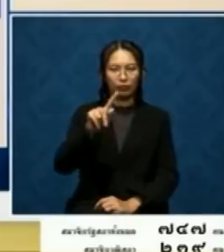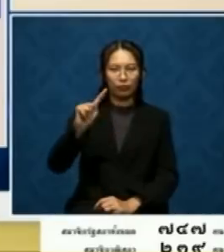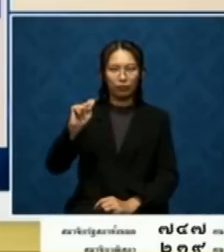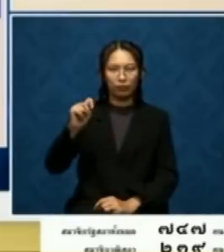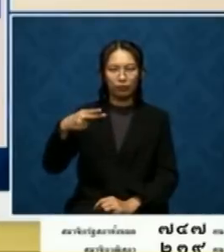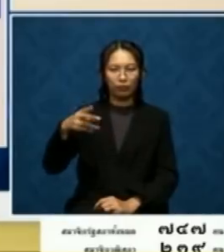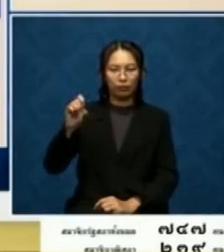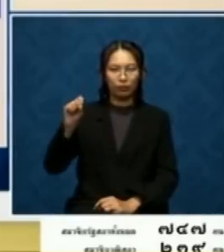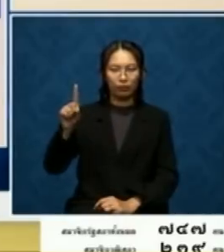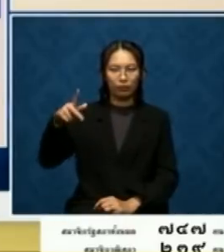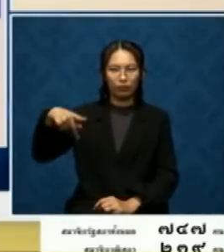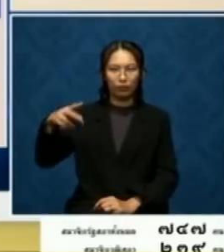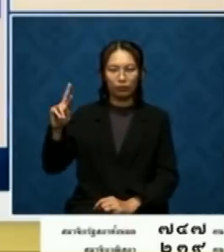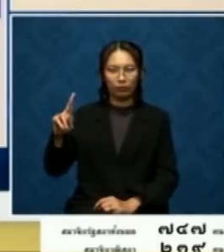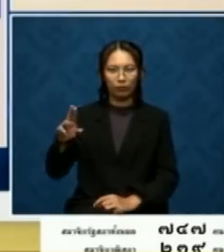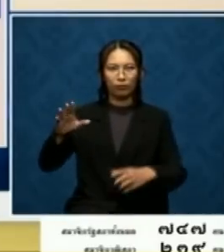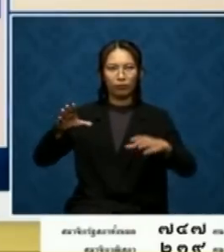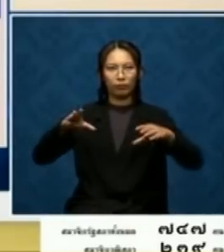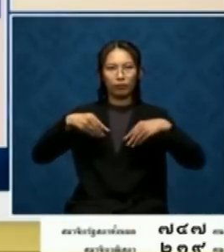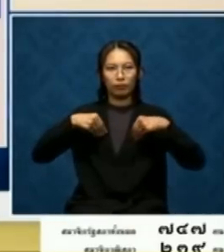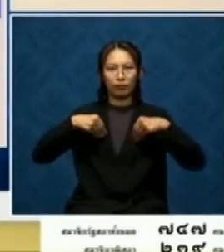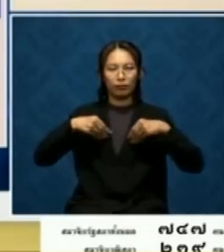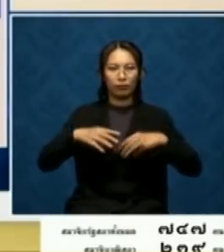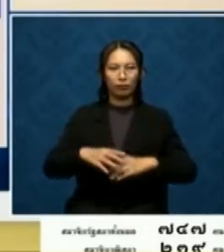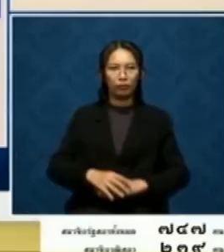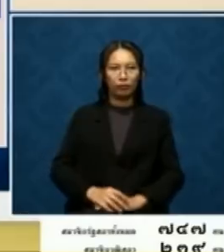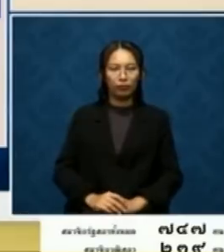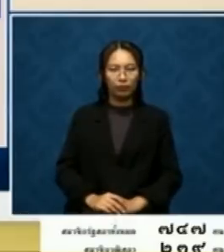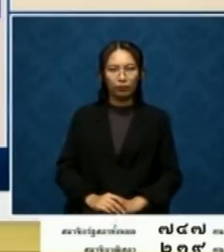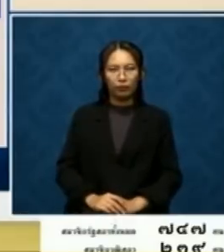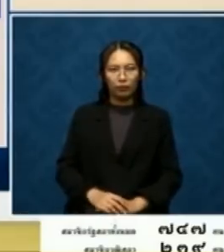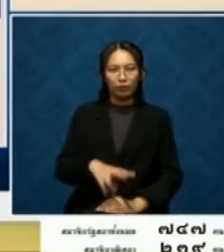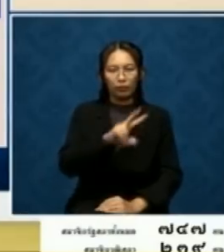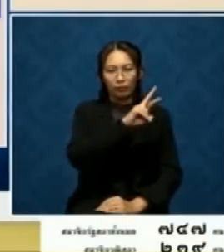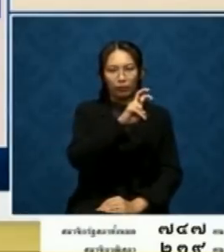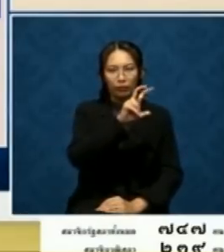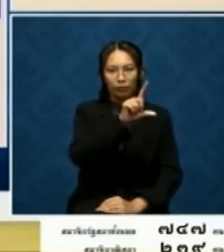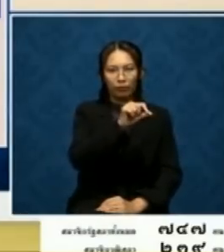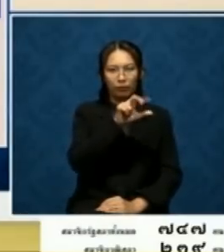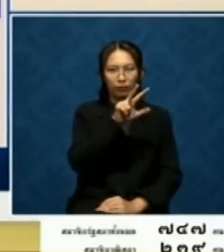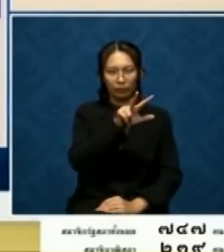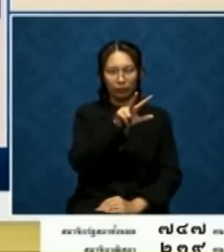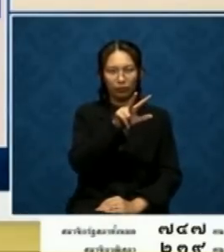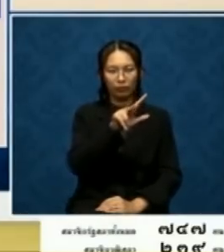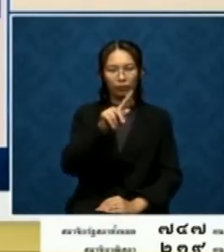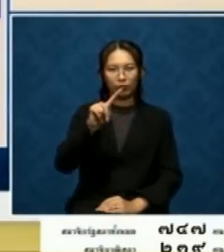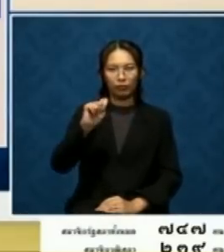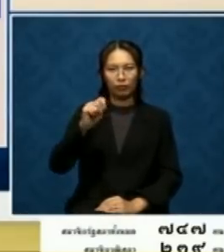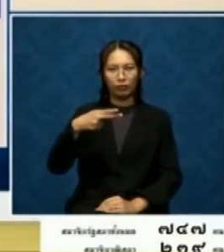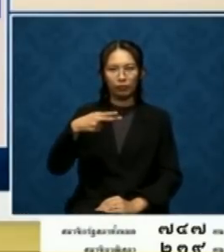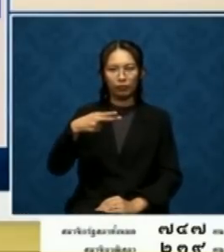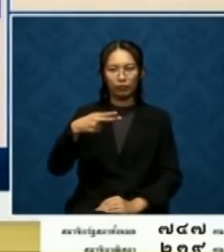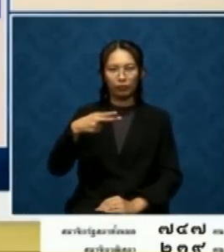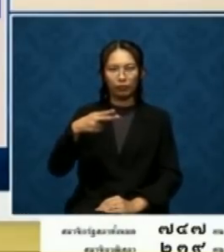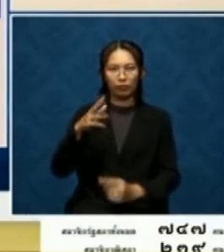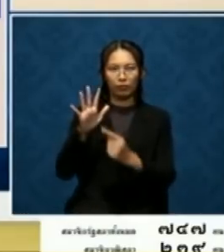ระบวนการในการแก้ไขจริงๆหรือเปล่าเดี๋ยวอันนี้ต้องไปว่ากัน เพราะกระบวนการในการแก้รัฐธรรมนูญโอ้โหทำประชามติก่ อ นแก้เสร็จไปทำประชามติแล้ว